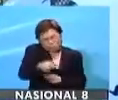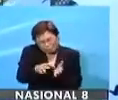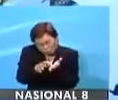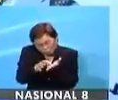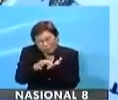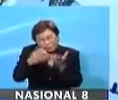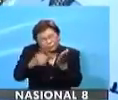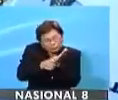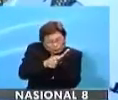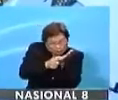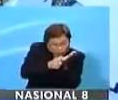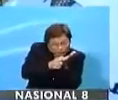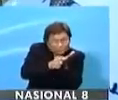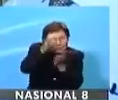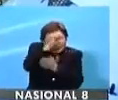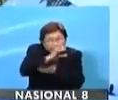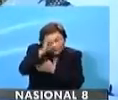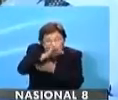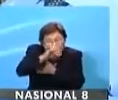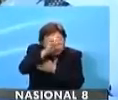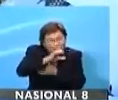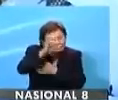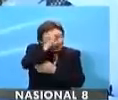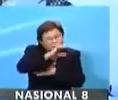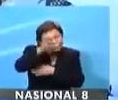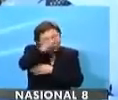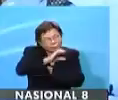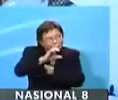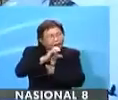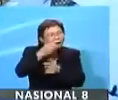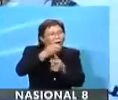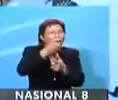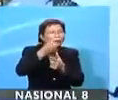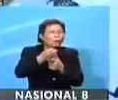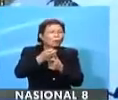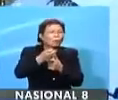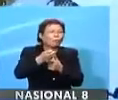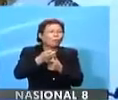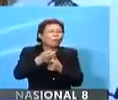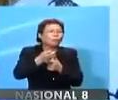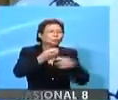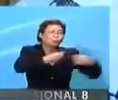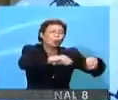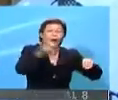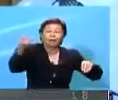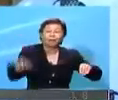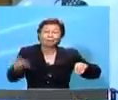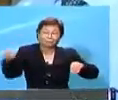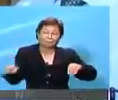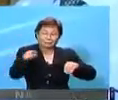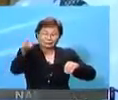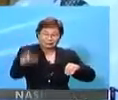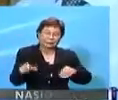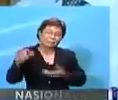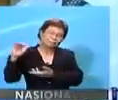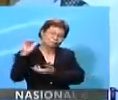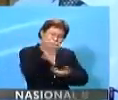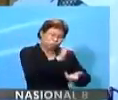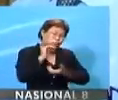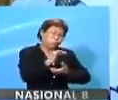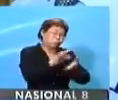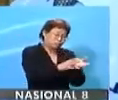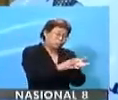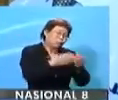untuk mencari pot-pot baru atau pihak-pihak bekalan. Pihak-pihak bekalan